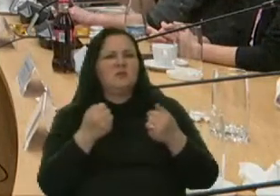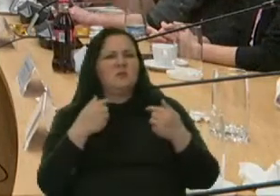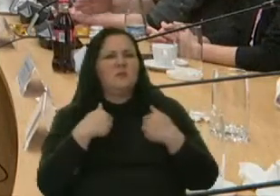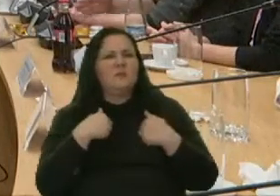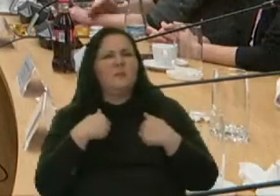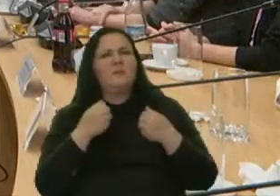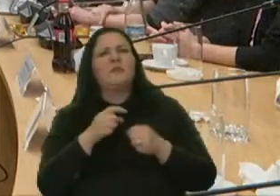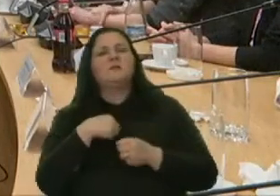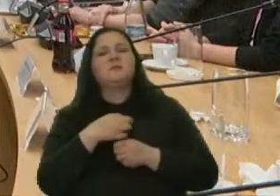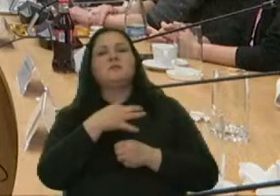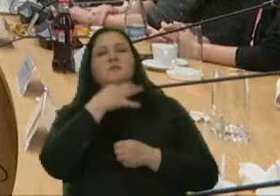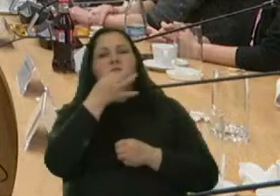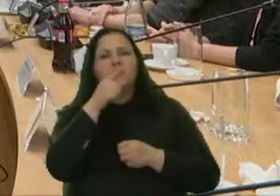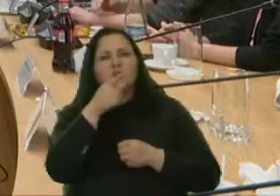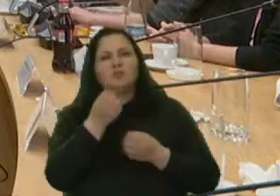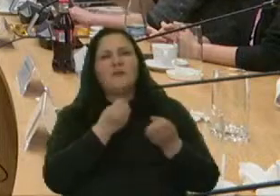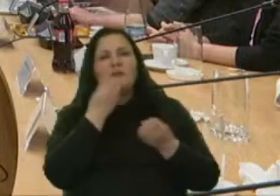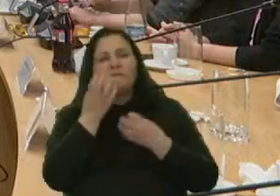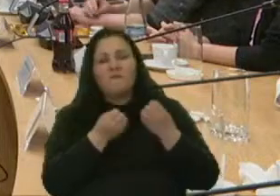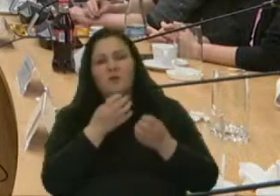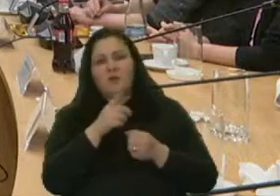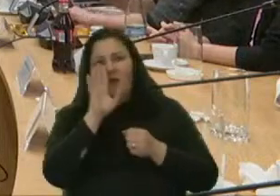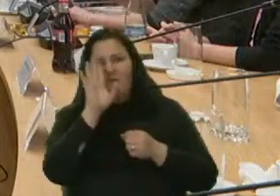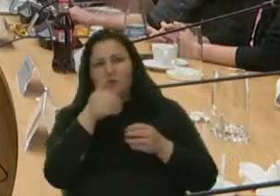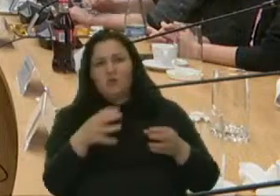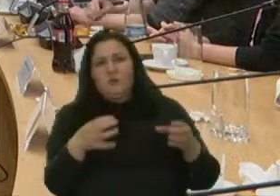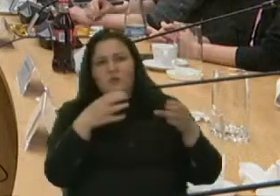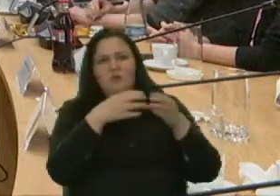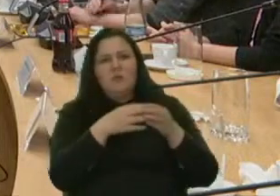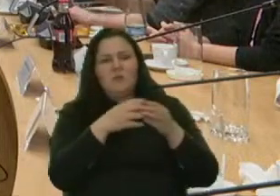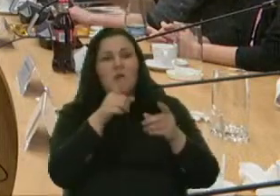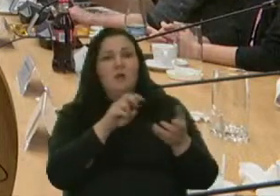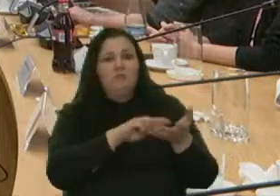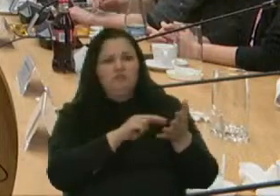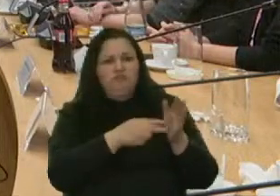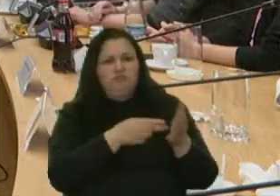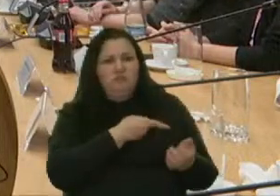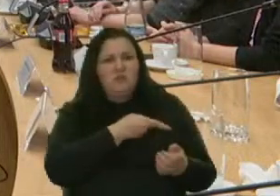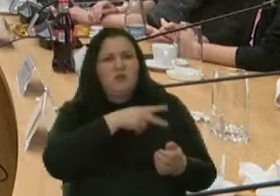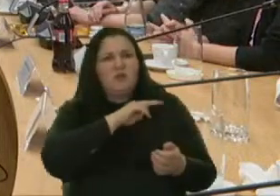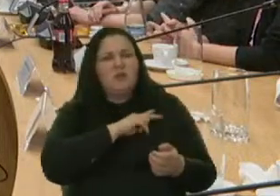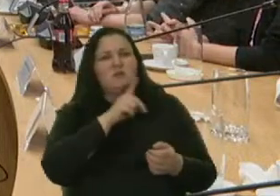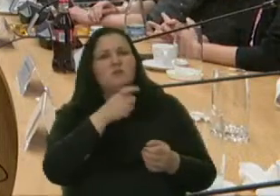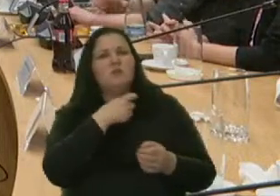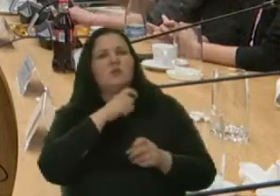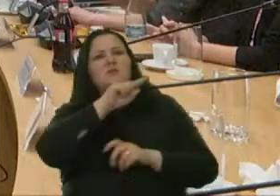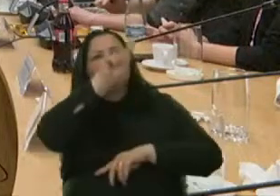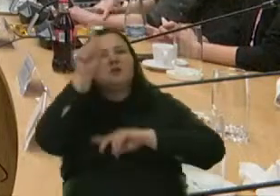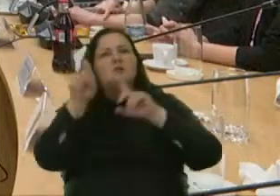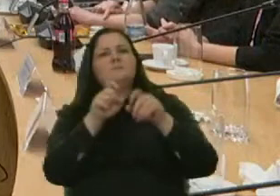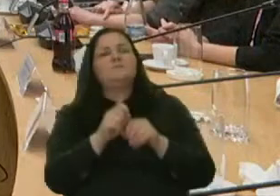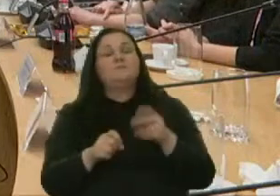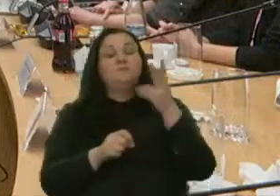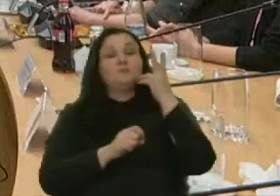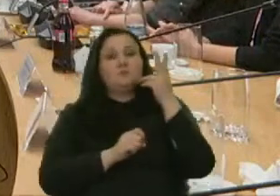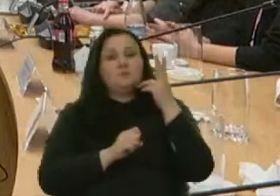vă furnizăm aceste informații aveți un departament care cu asta se ocupă puteți să i întrebați pe dânșii